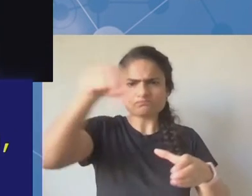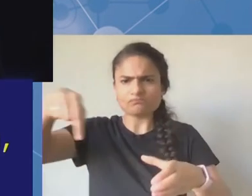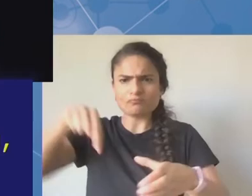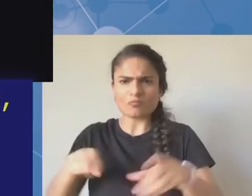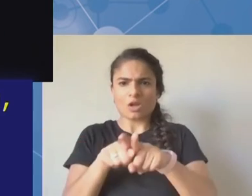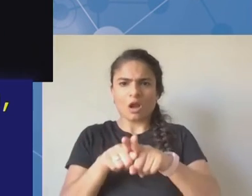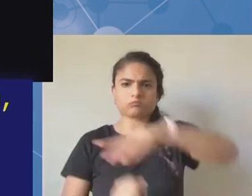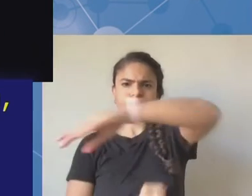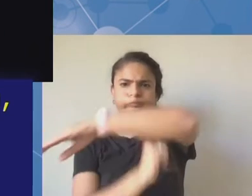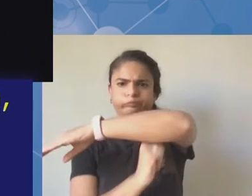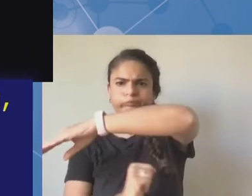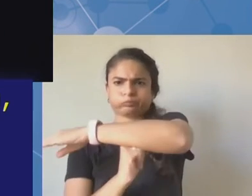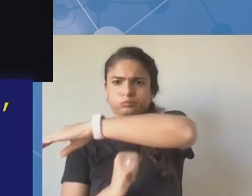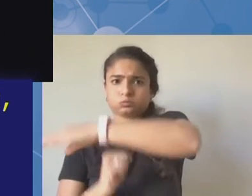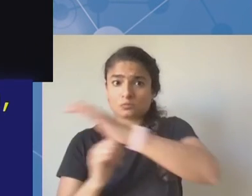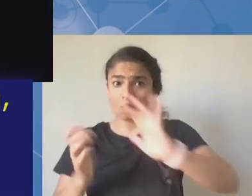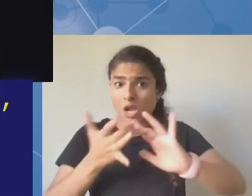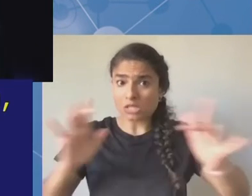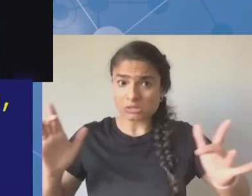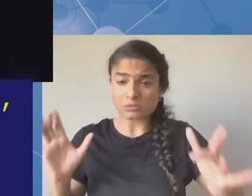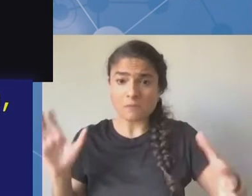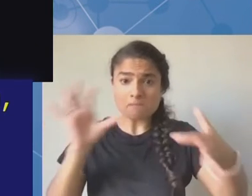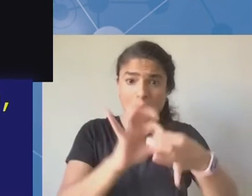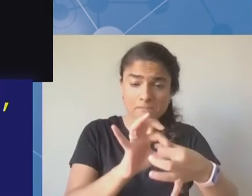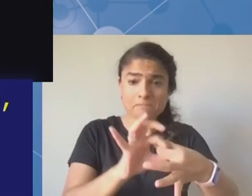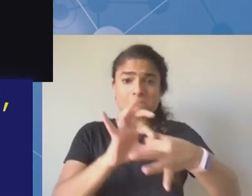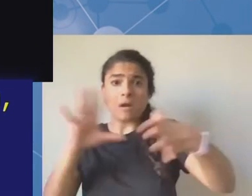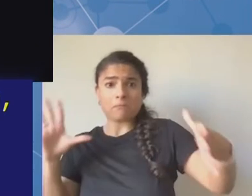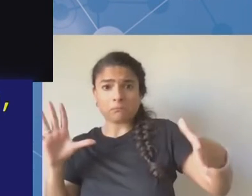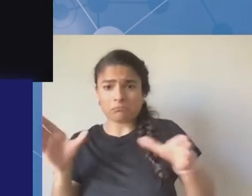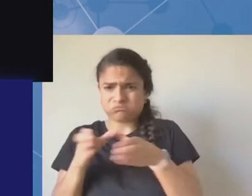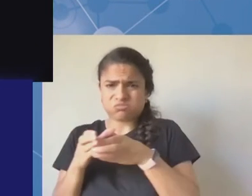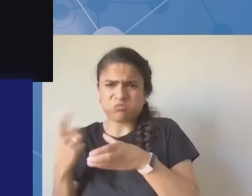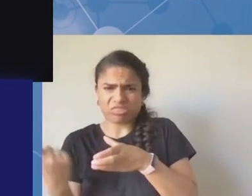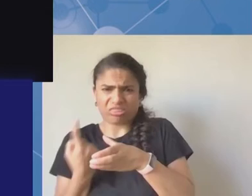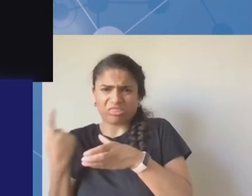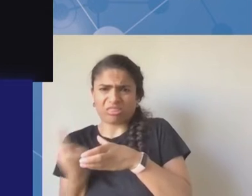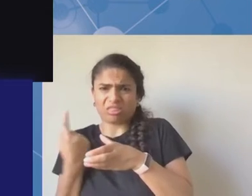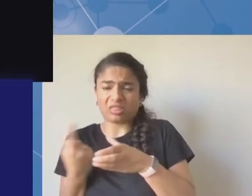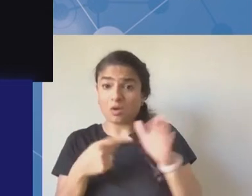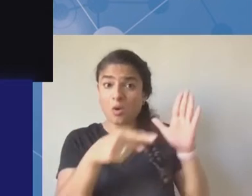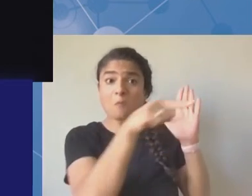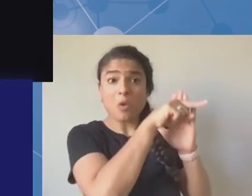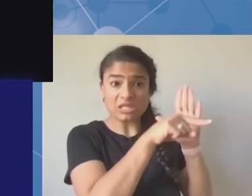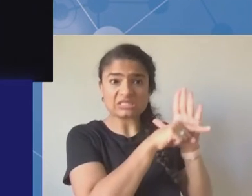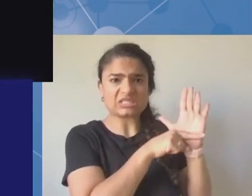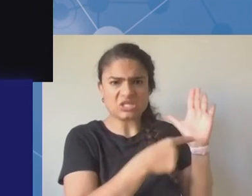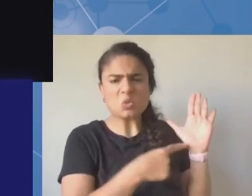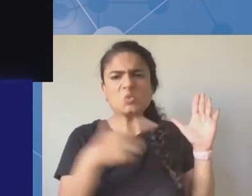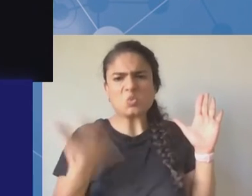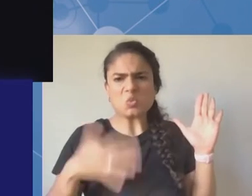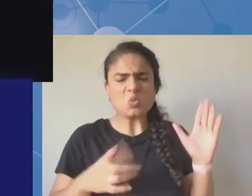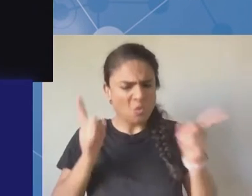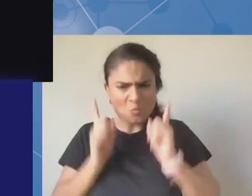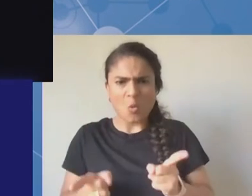хотим ставить человека в центре интересов. Кто-то когда-то сказал, что тот, кто